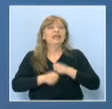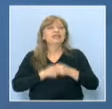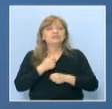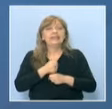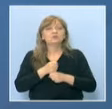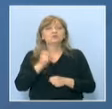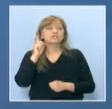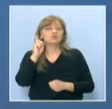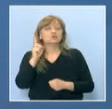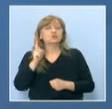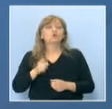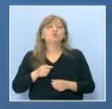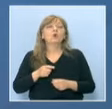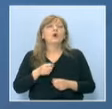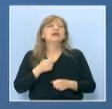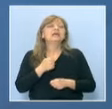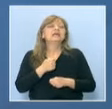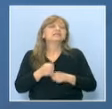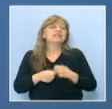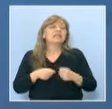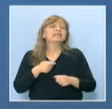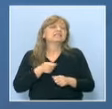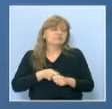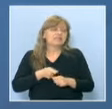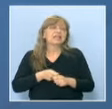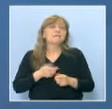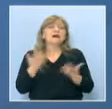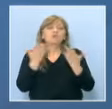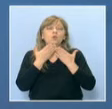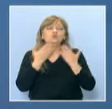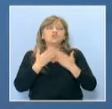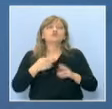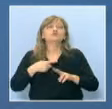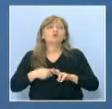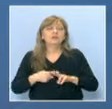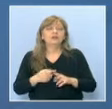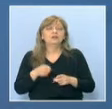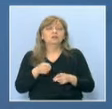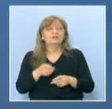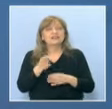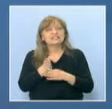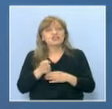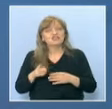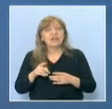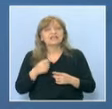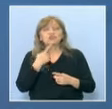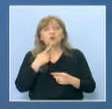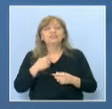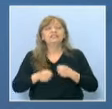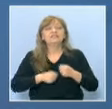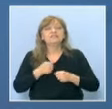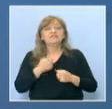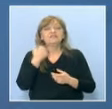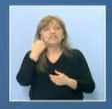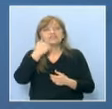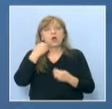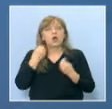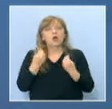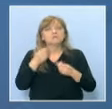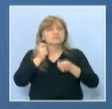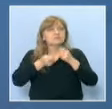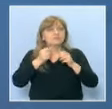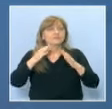дейностите, с които се занимава училището настоятелство. Те са част от инициативите за подобряване на материалната база. Те